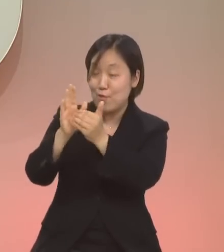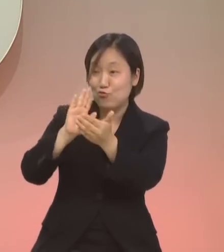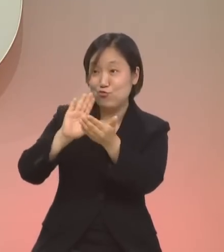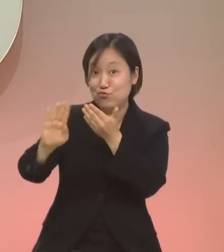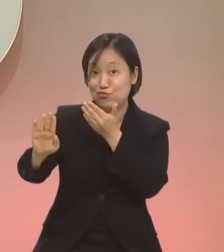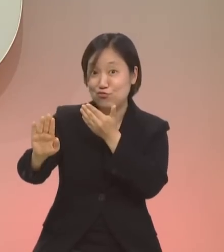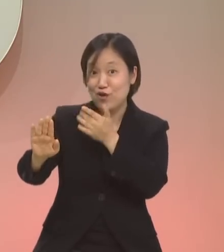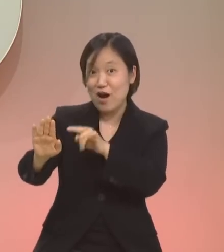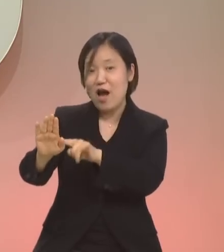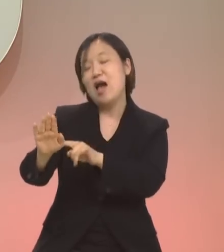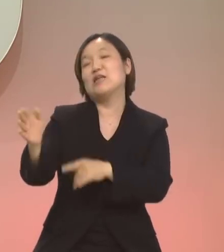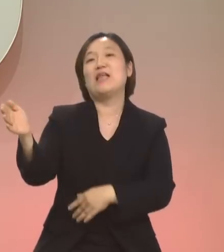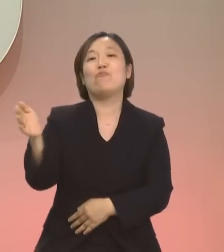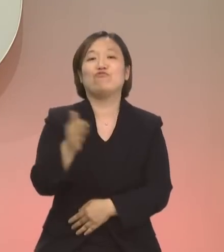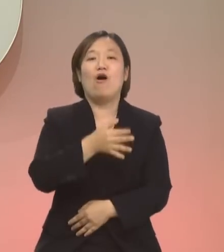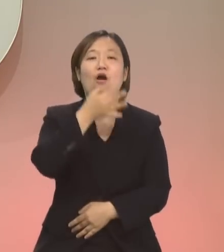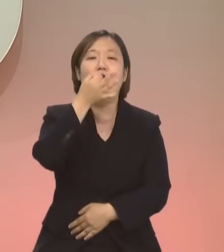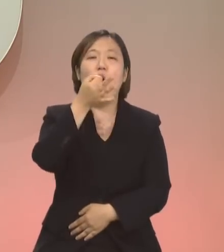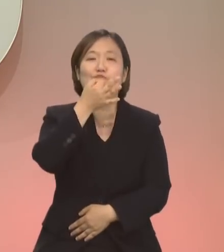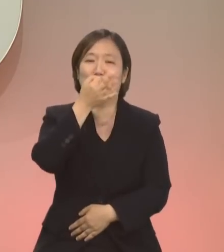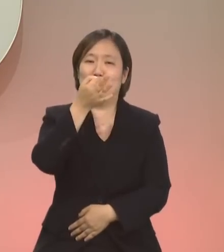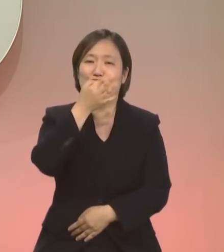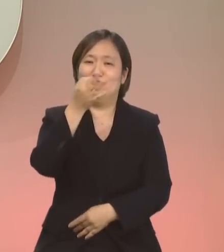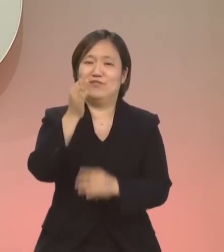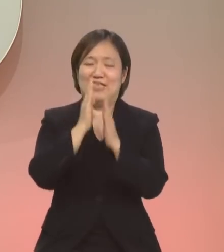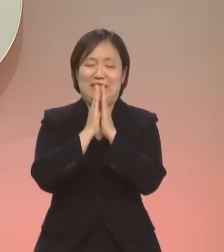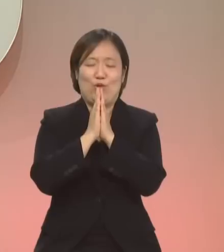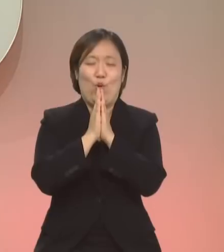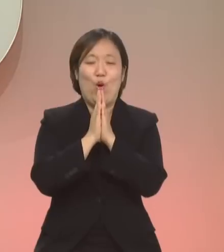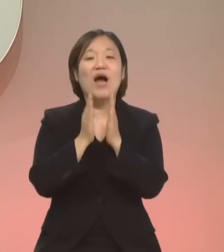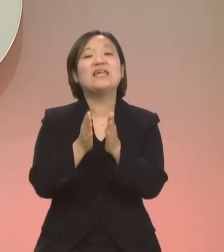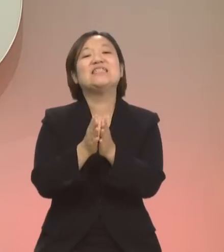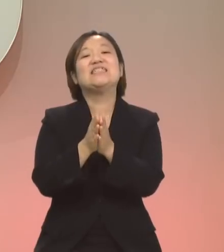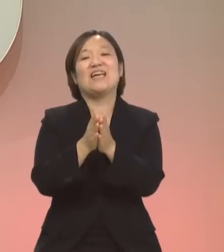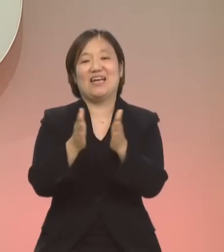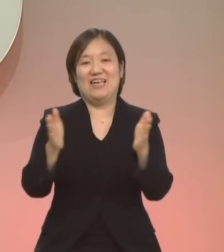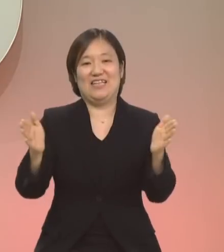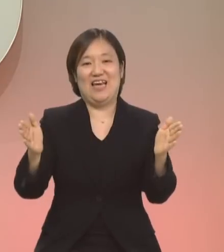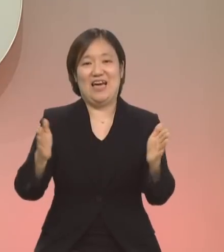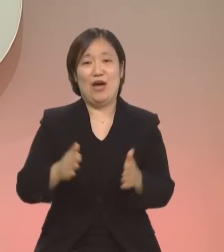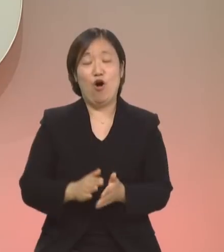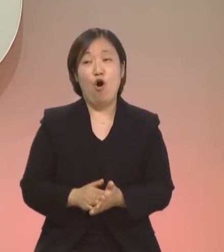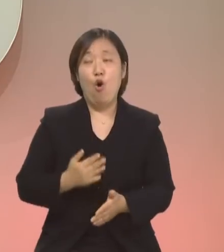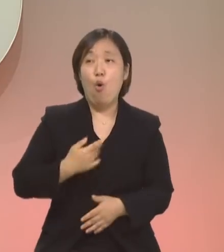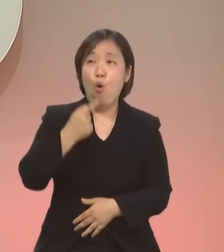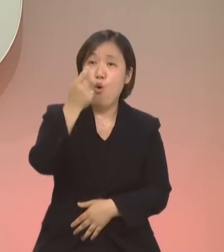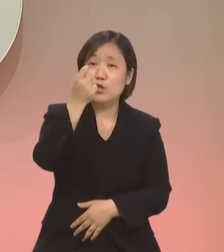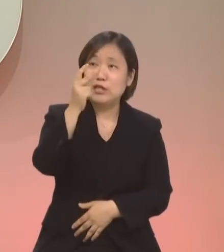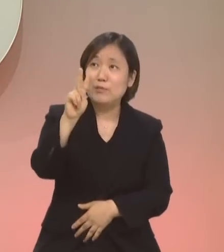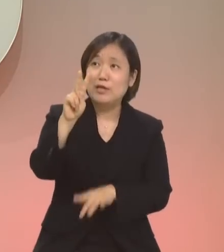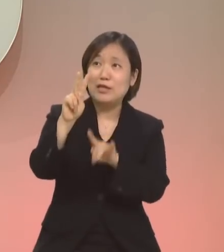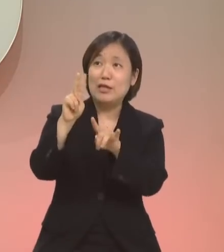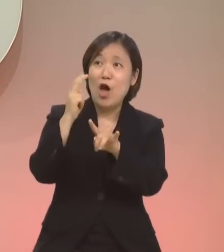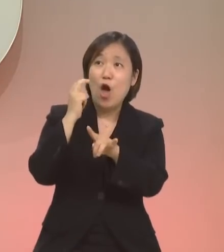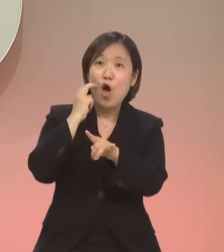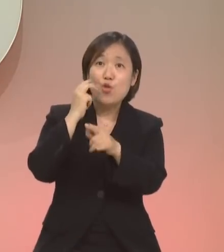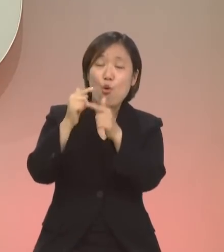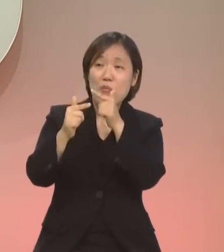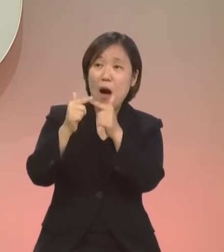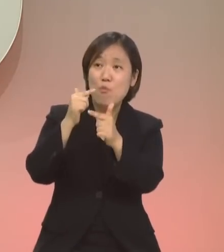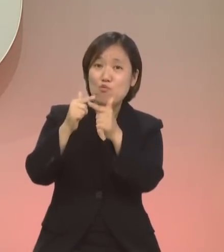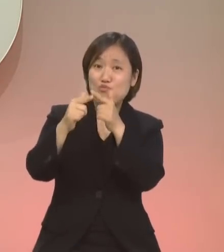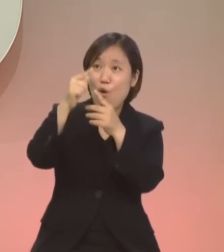기도를 시작하게 되었다고 합니다 그때부터 이제 소나무를 보고 난 뒤부터 나무아미타불